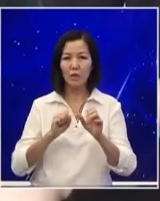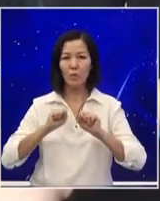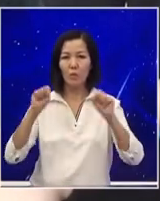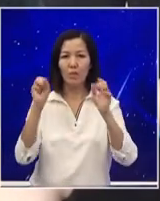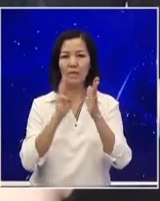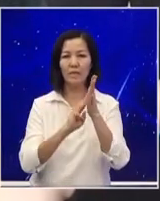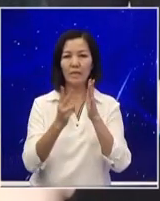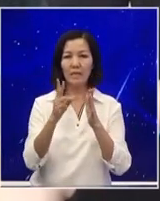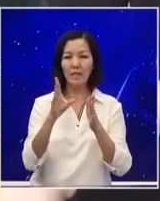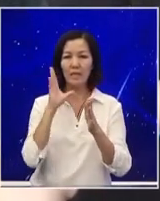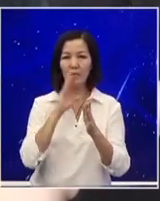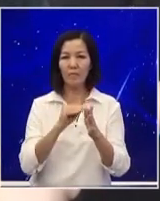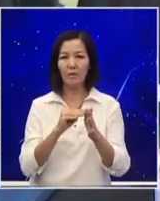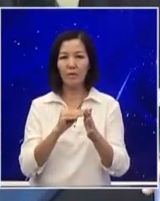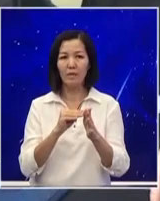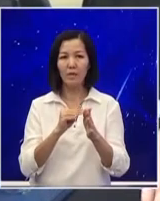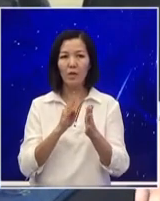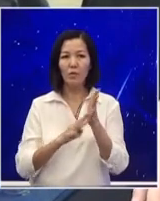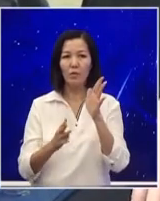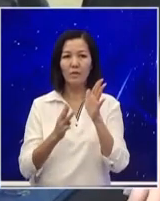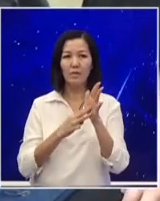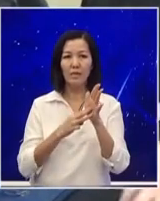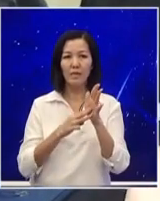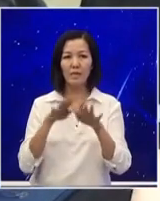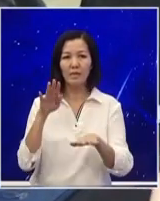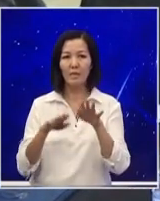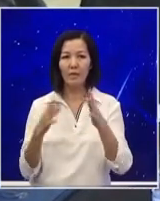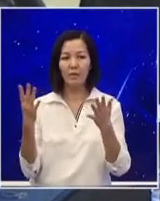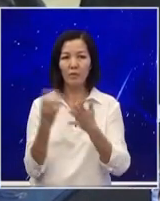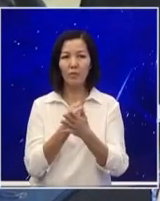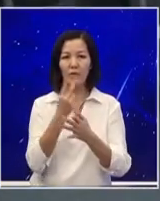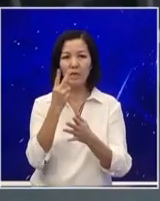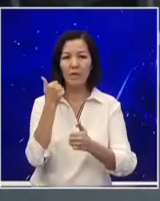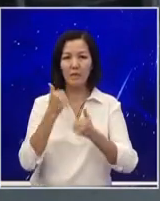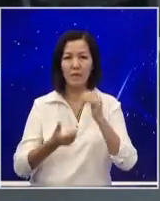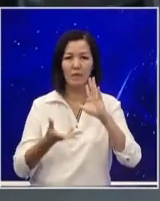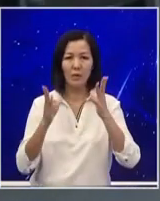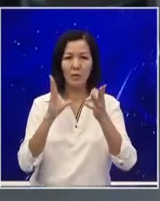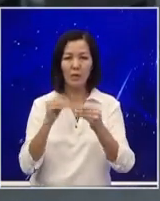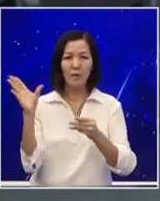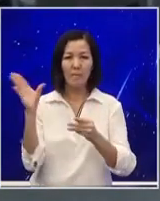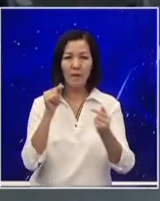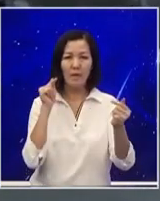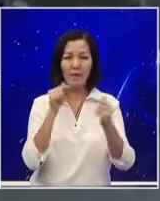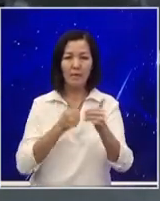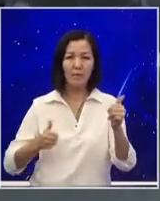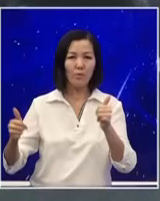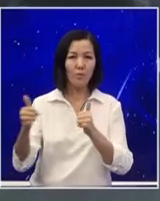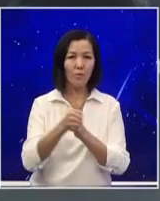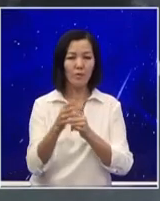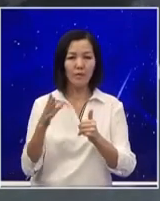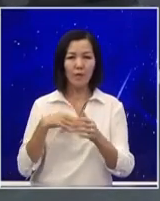келіні еңсерді, ал серпе көтеруде 98 келіні бойынан асырды. Осылайша қос сайыс қорытындысы бойынша қарсыластарынан оқ бойы озып